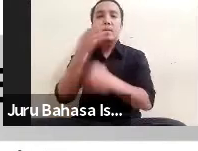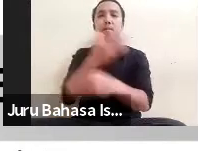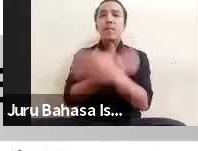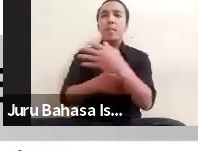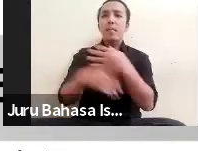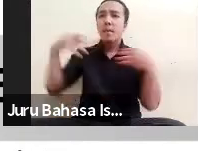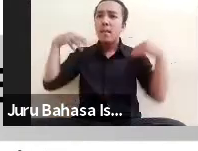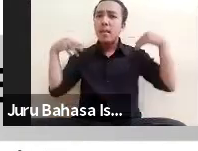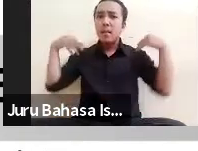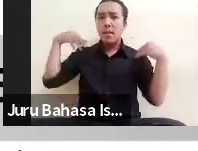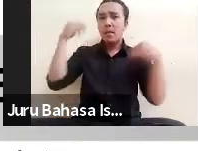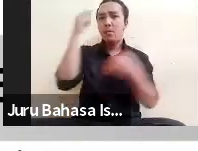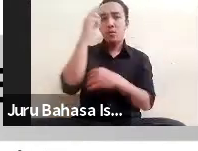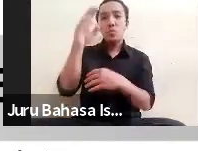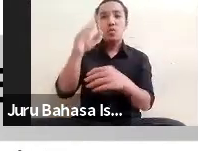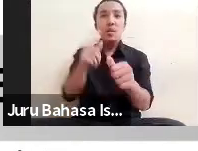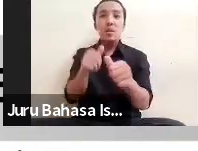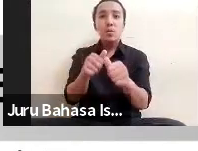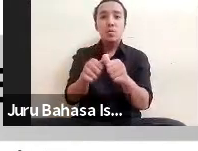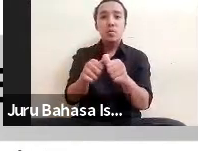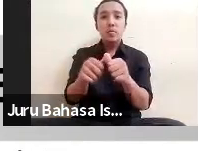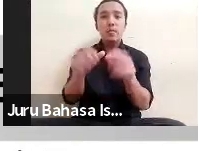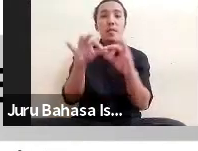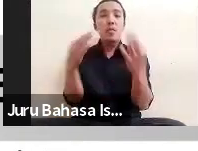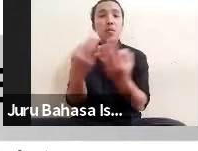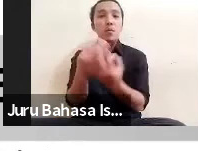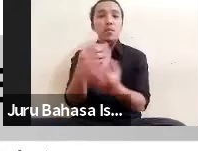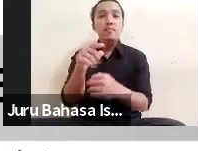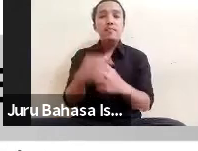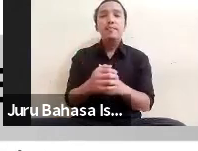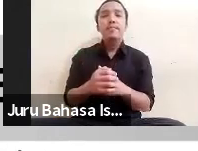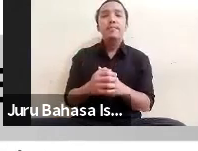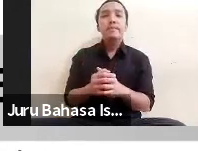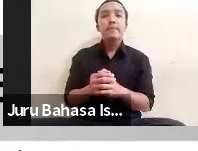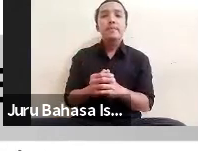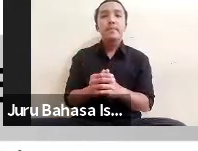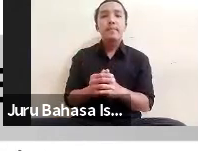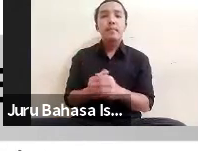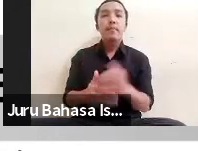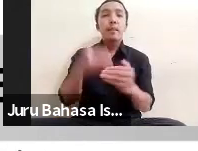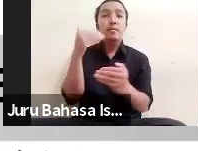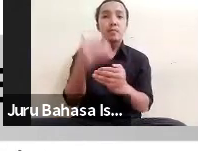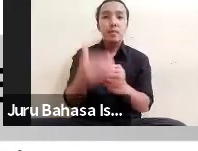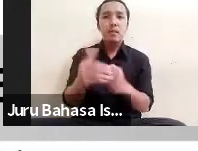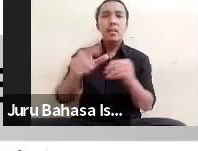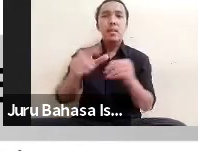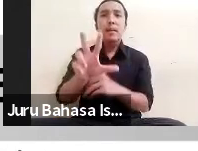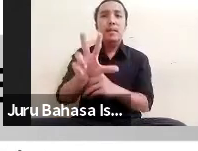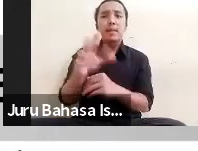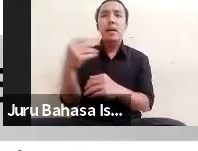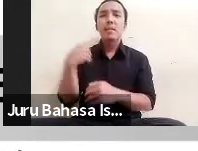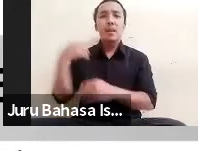di situ juga disarankan agar rumah-rumah warga menjadi lebih aksesibel. Kemudian yang kedelapan, adanya tanggung